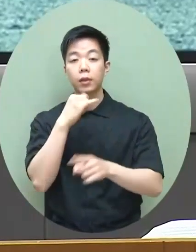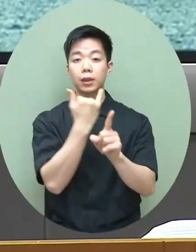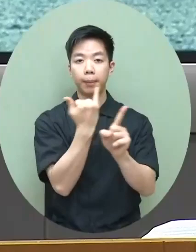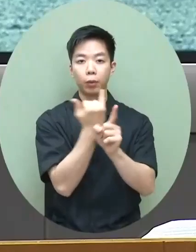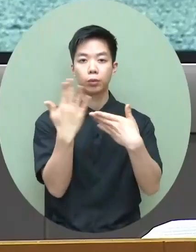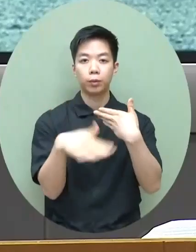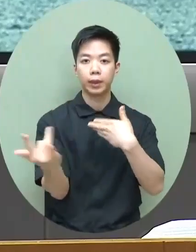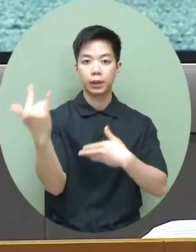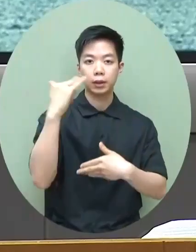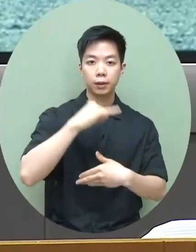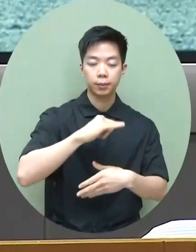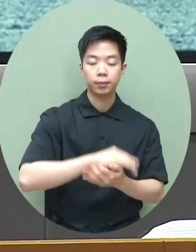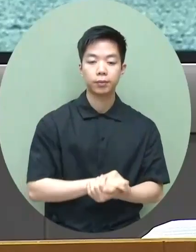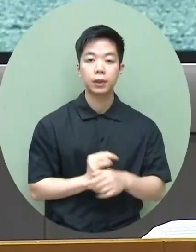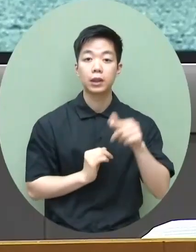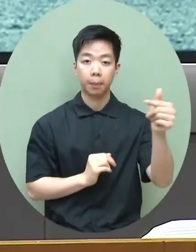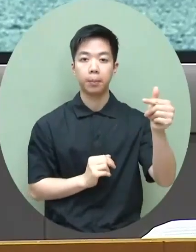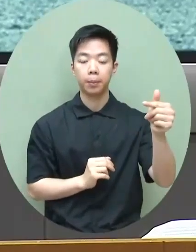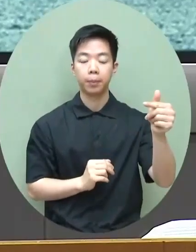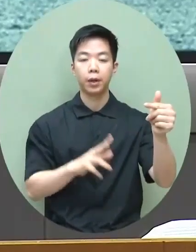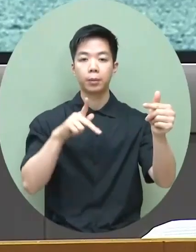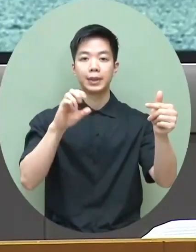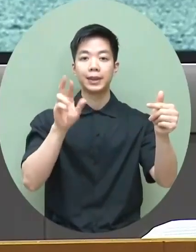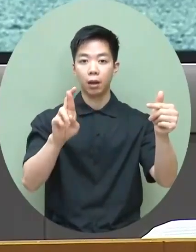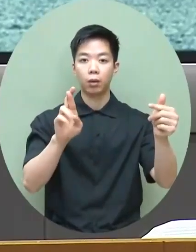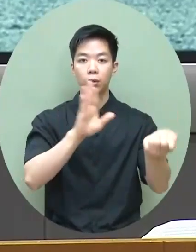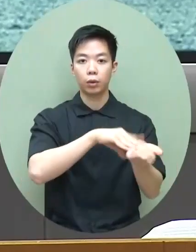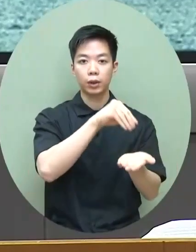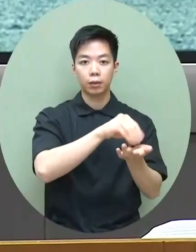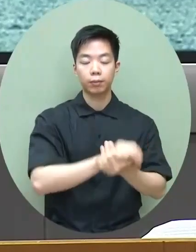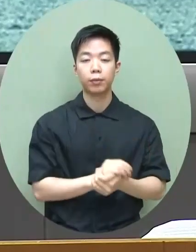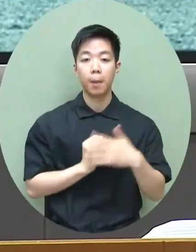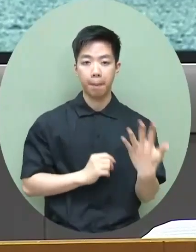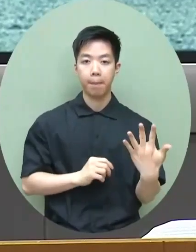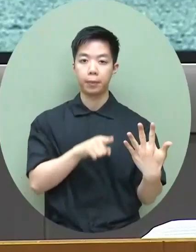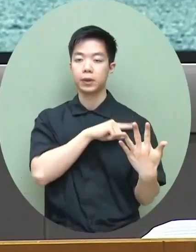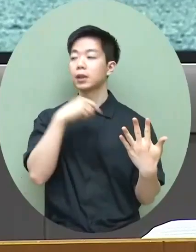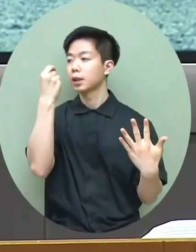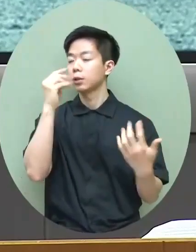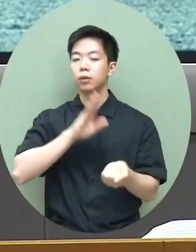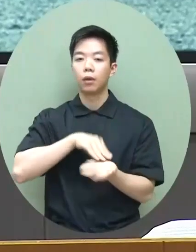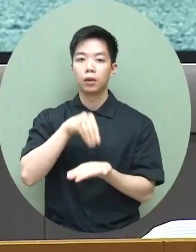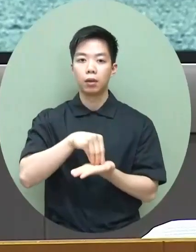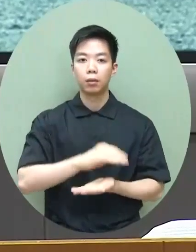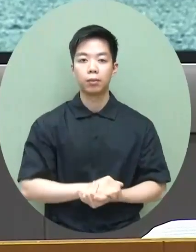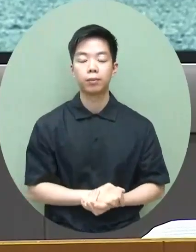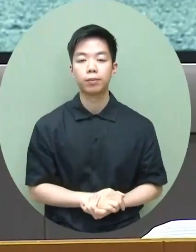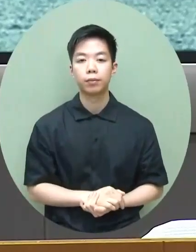係核酸檢測陽性啦，5宗係快速檢測陽性揾到嘅，有7宗咧就係琴日